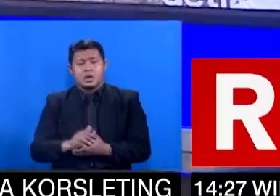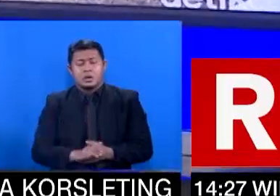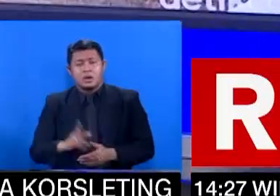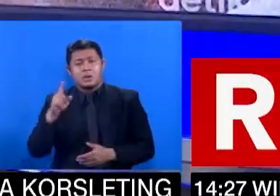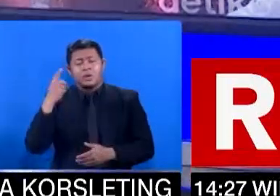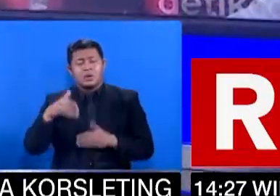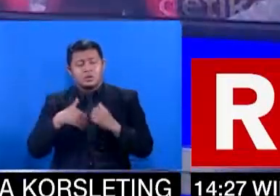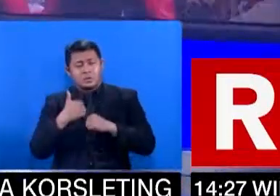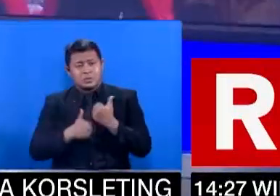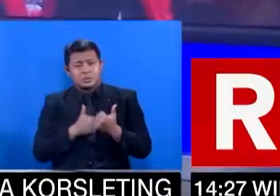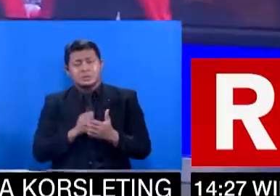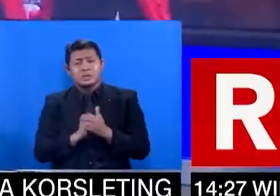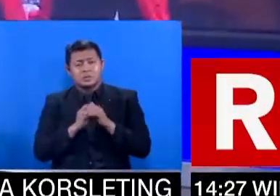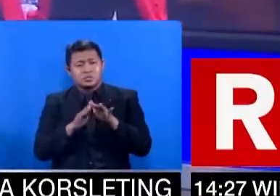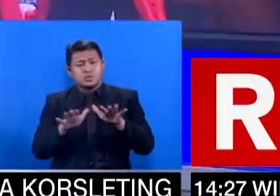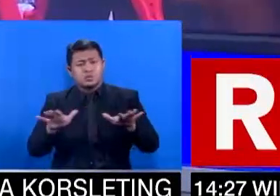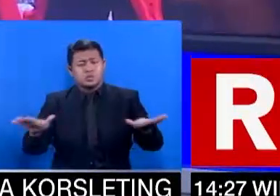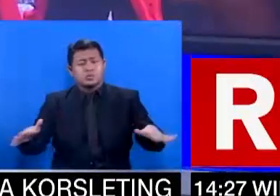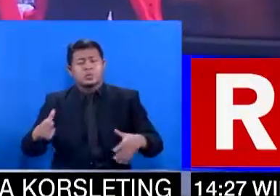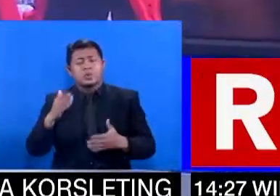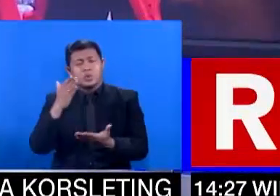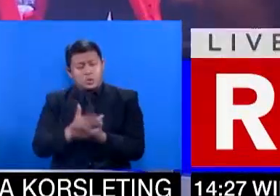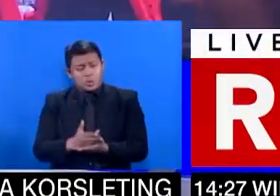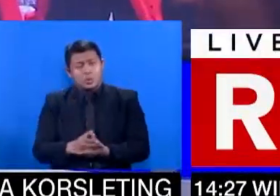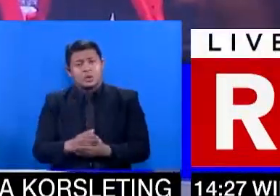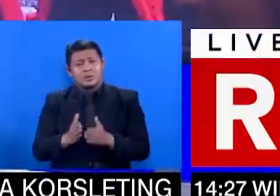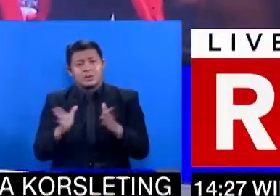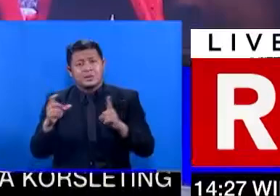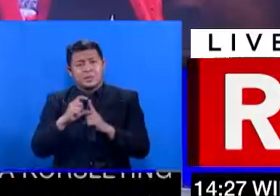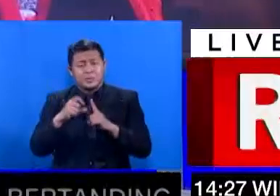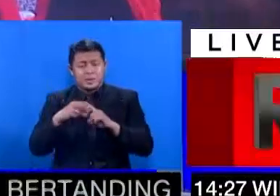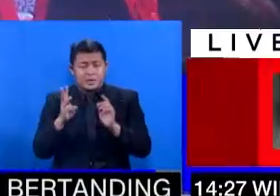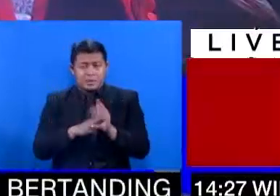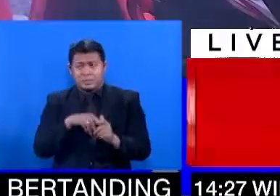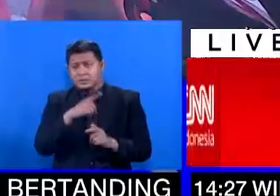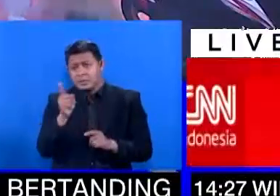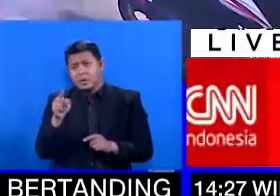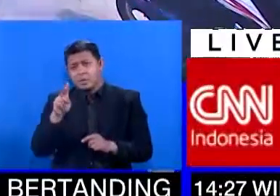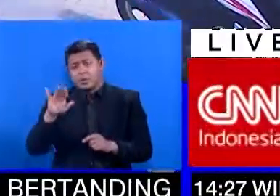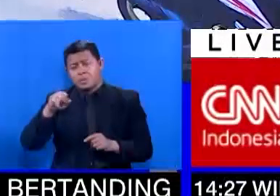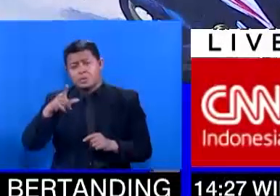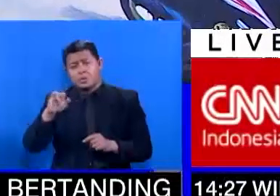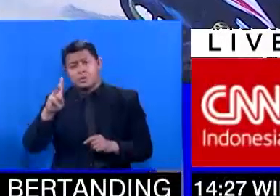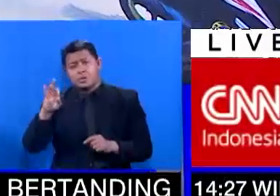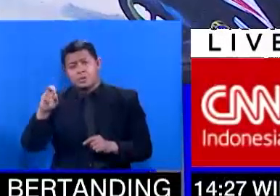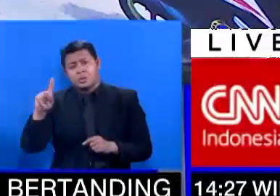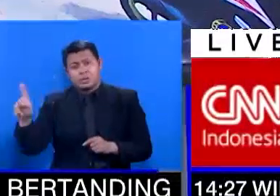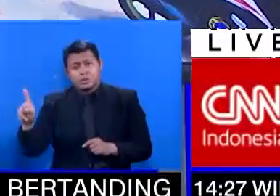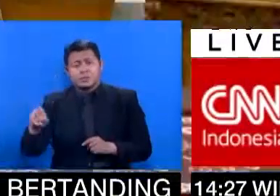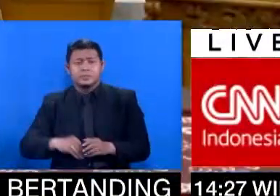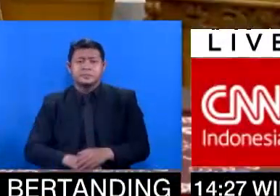Pemerintah akan terus berupaya menekan penyebaran COVID-19, termasuk dengan memperpanjang PPKM darurat hingga 25 Juli 2021.